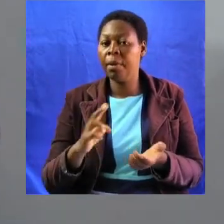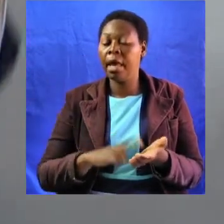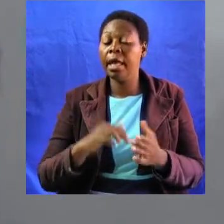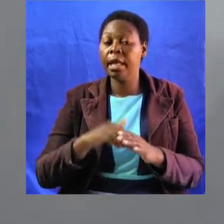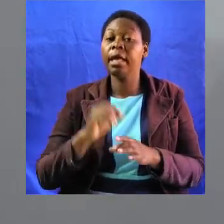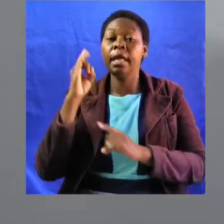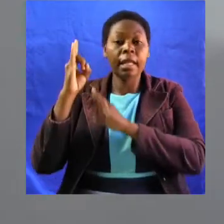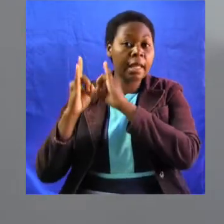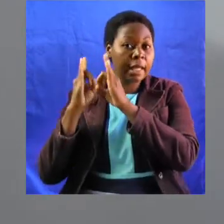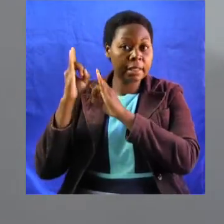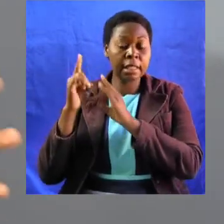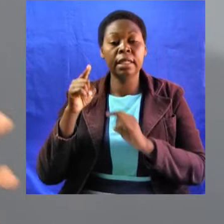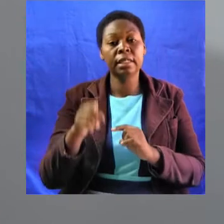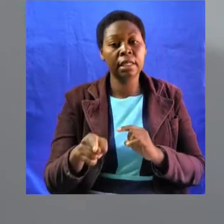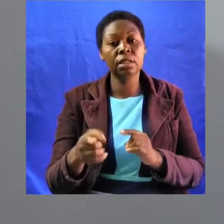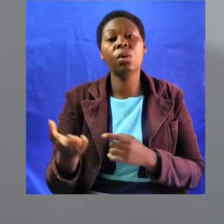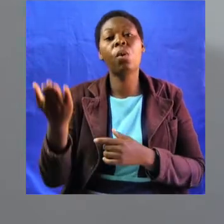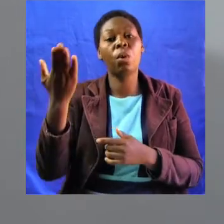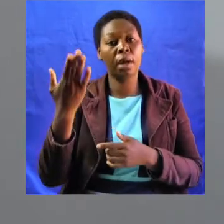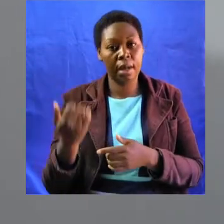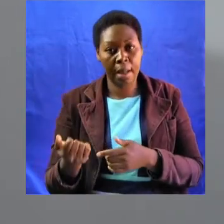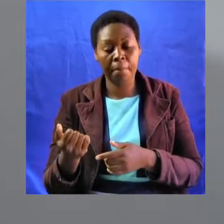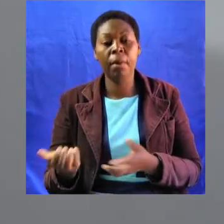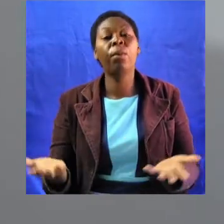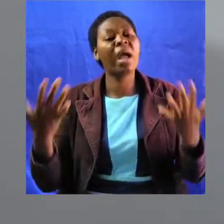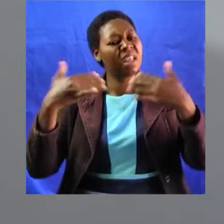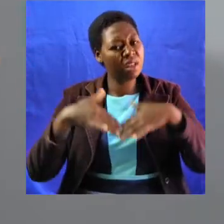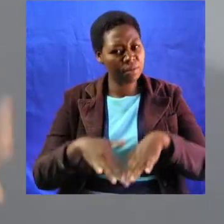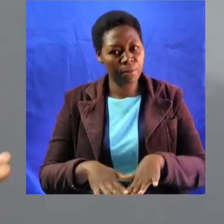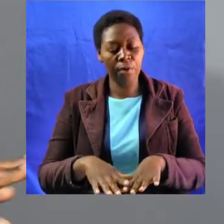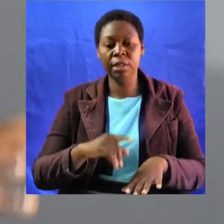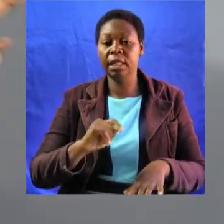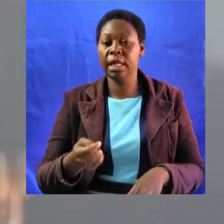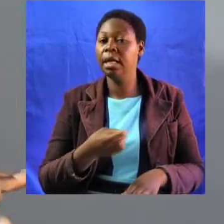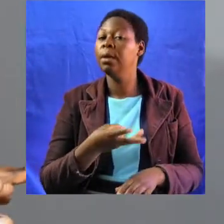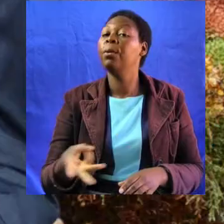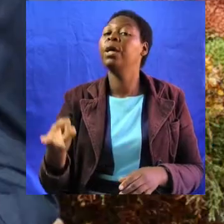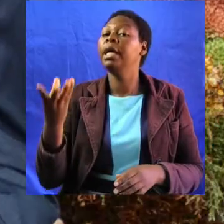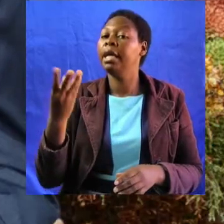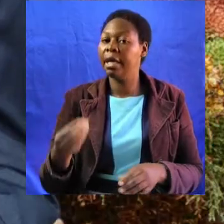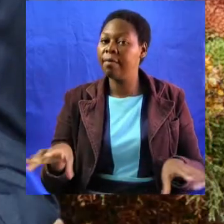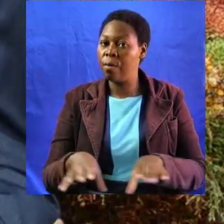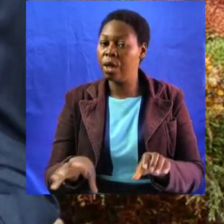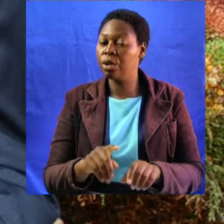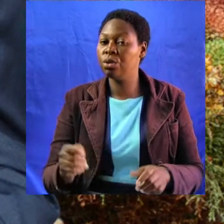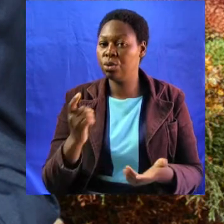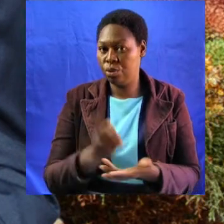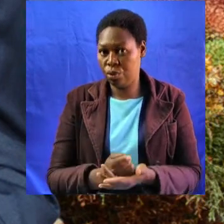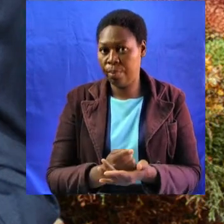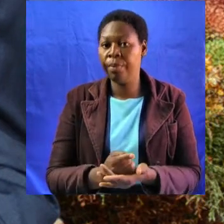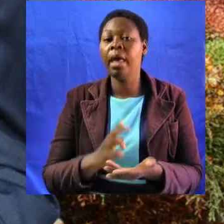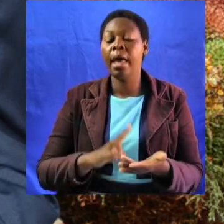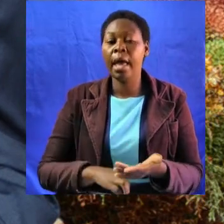we are involved. Isaine mama shoko. Gabriel ada kumudza kuti iyi nyaya itiri kuiatenda. But even going